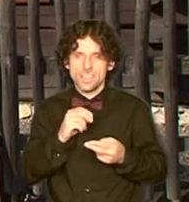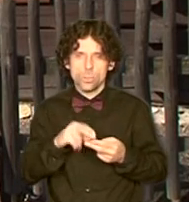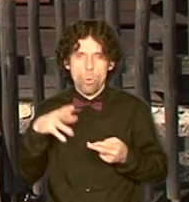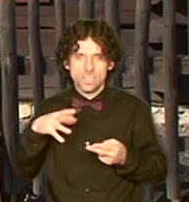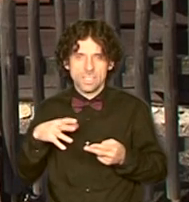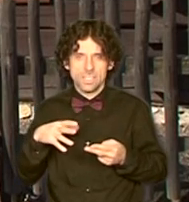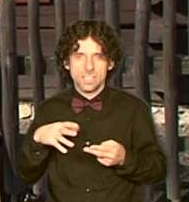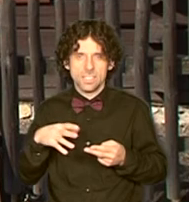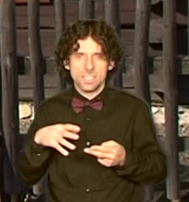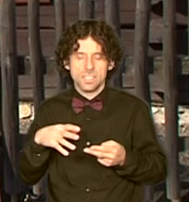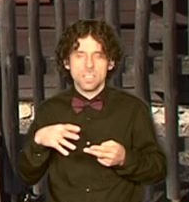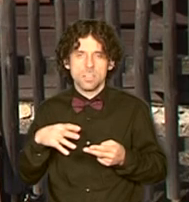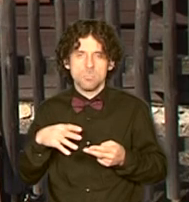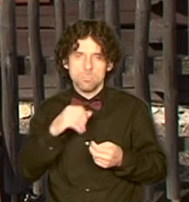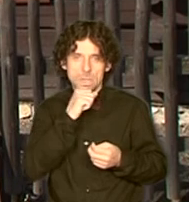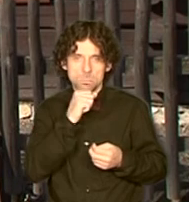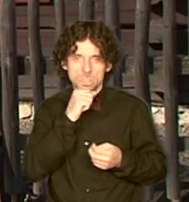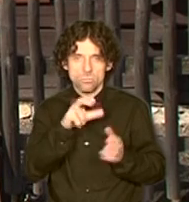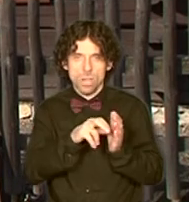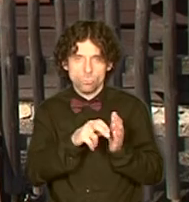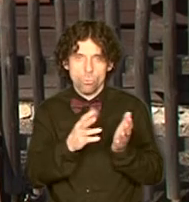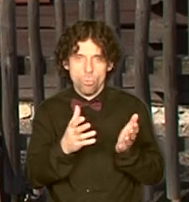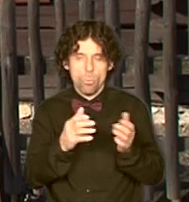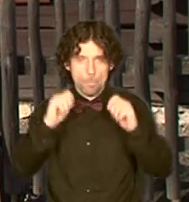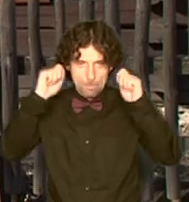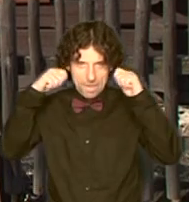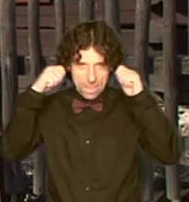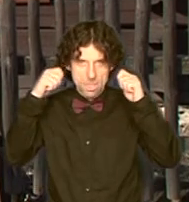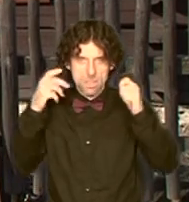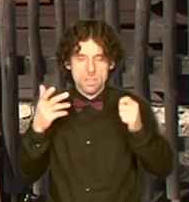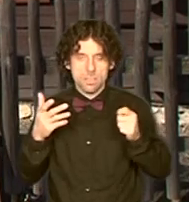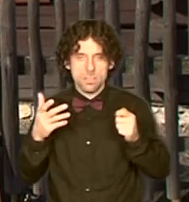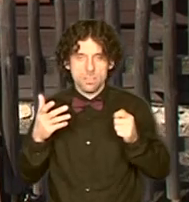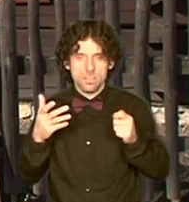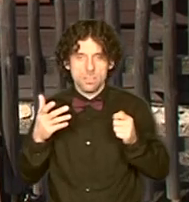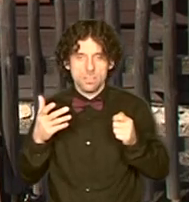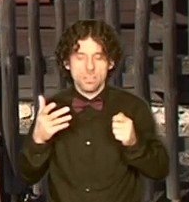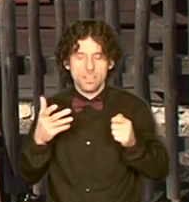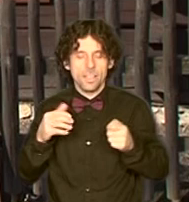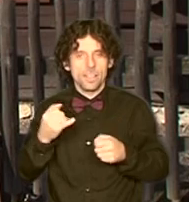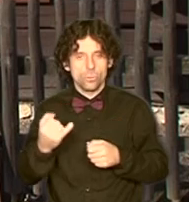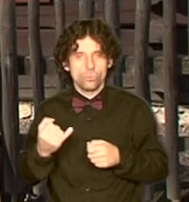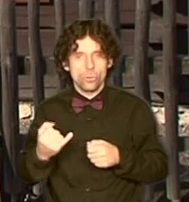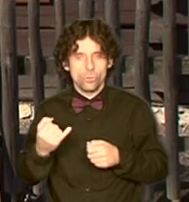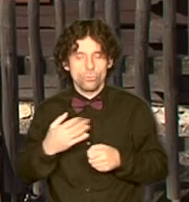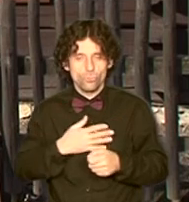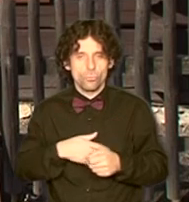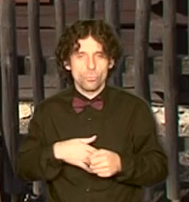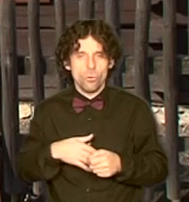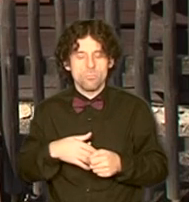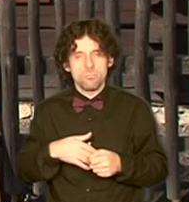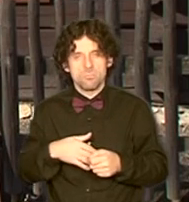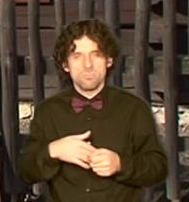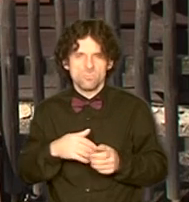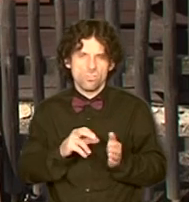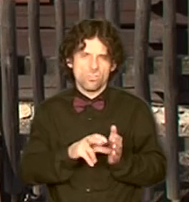różnych bab, babek, baranka, na którym przepadają dzieci. Oraz różnego